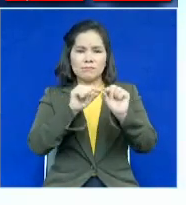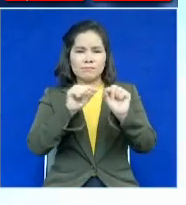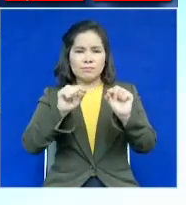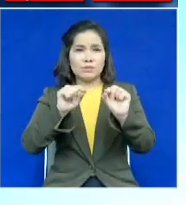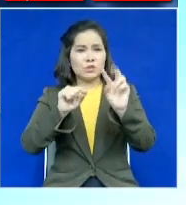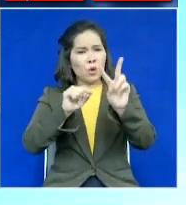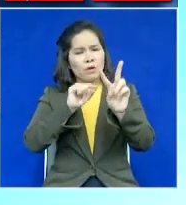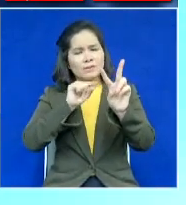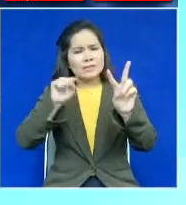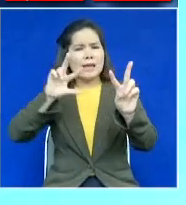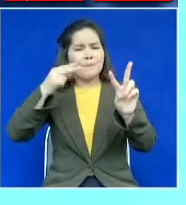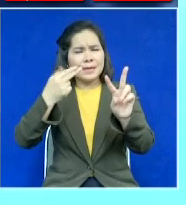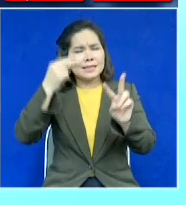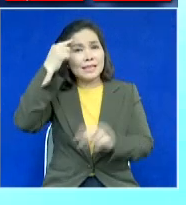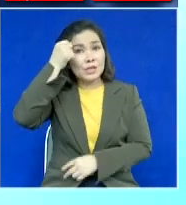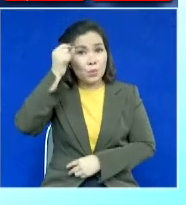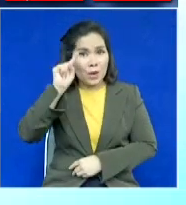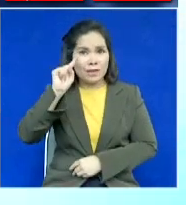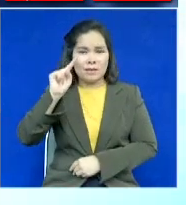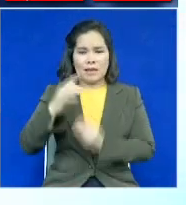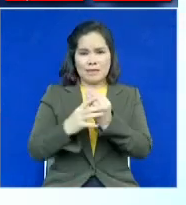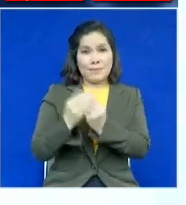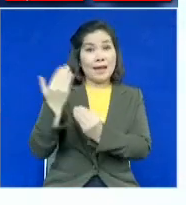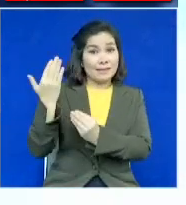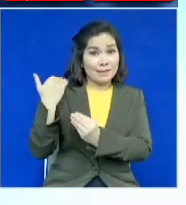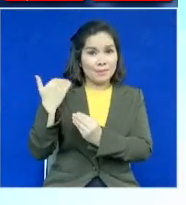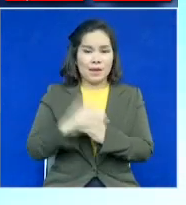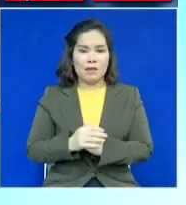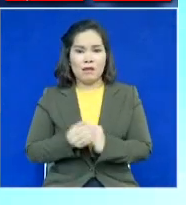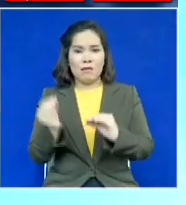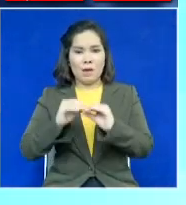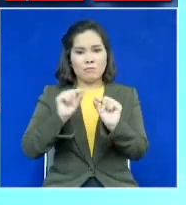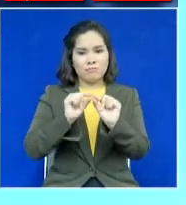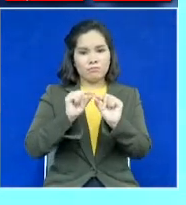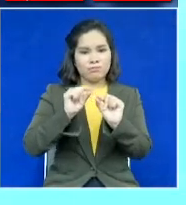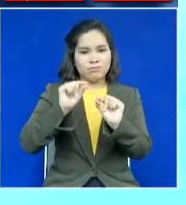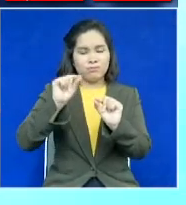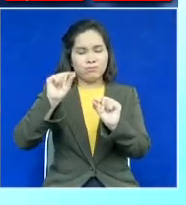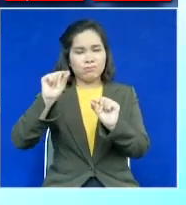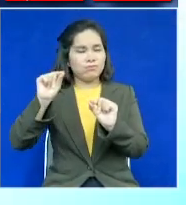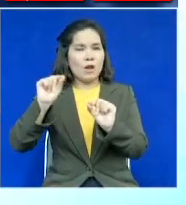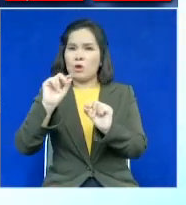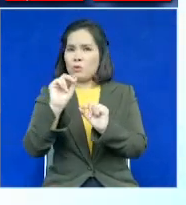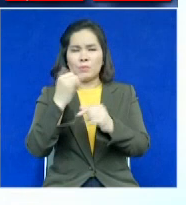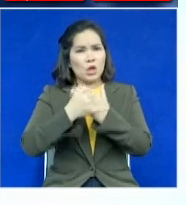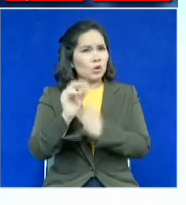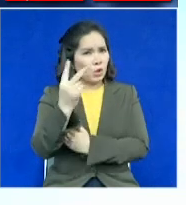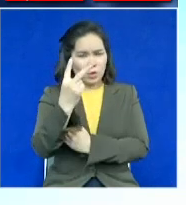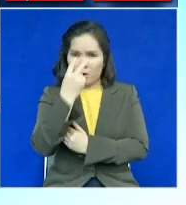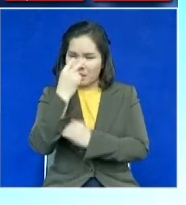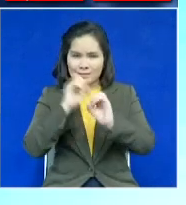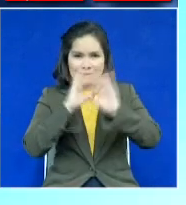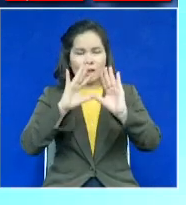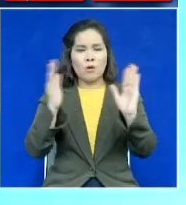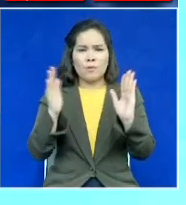ที่ 2-30,000 รายต่อวันนะคะแต่ในช่วงสัปดาห์ที่ผ่านมาค่ะก็เพิ่มขึ้นทั้ง2ประเทศอย่างเห็นได้ชัดนะคะอยู่